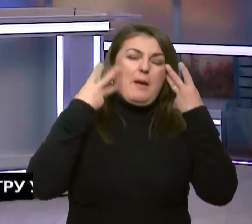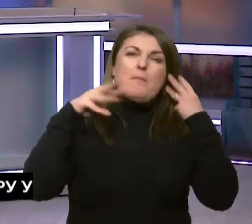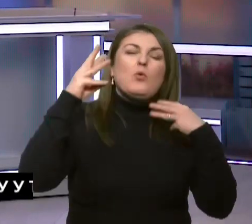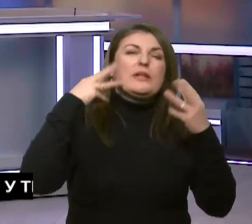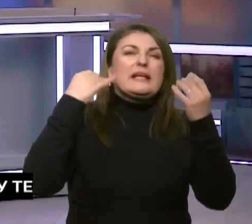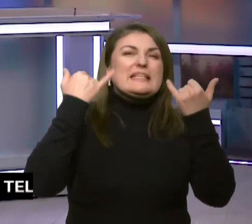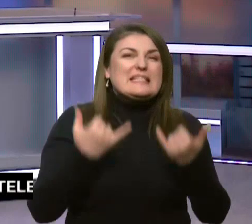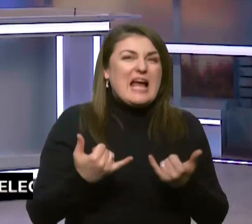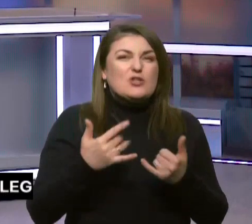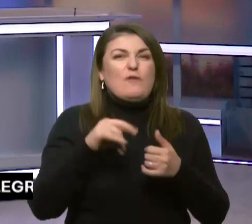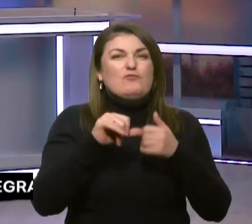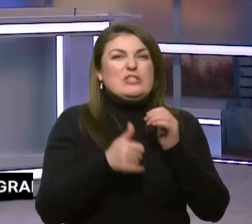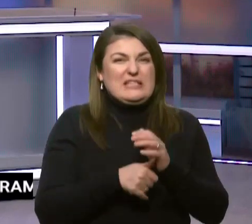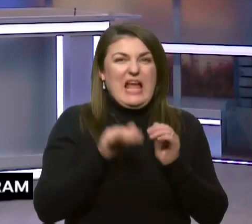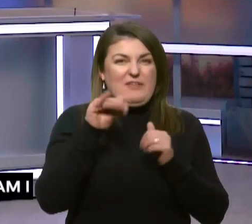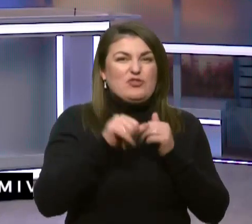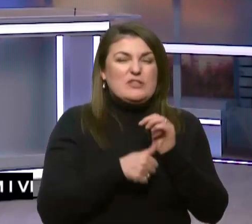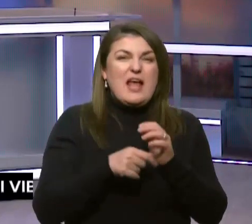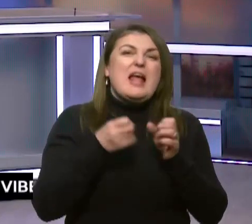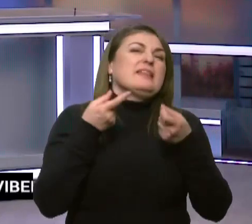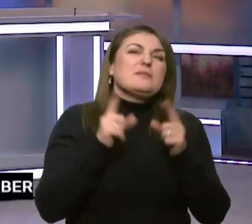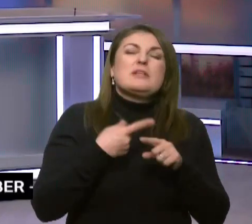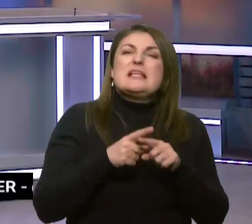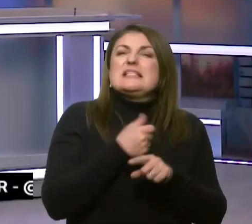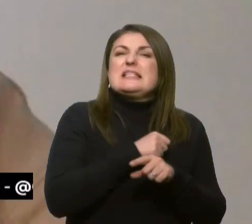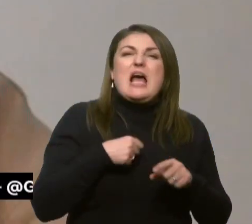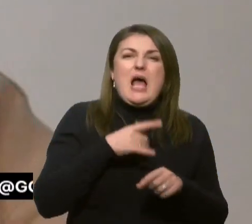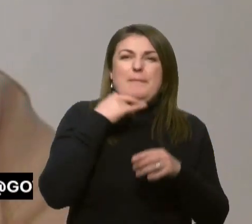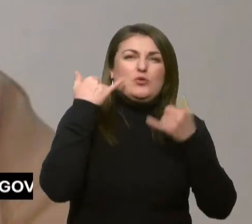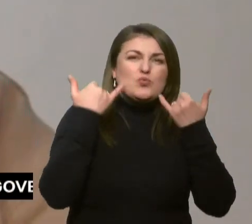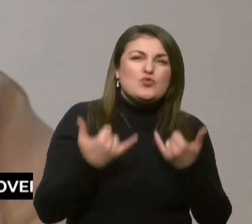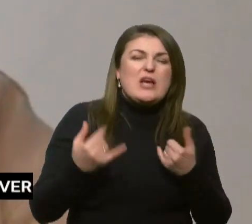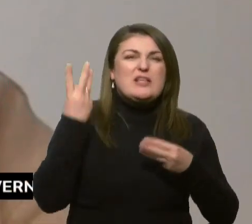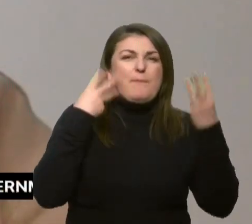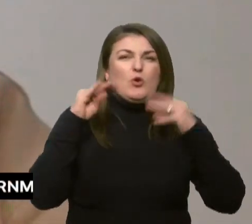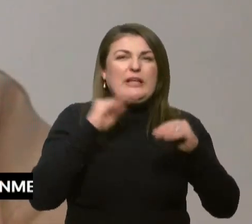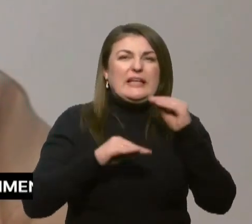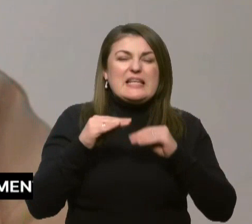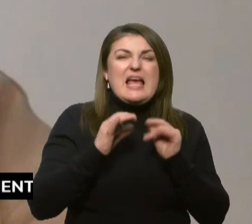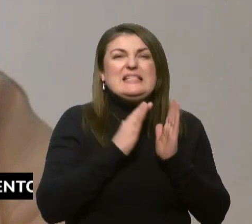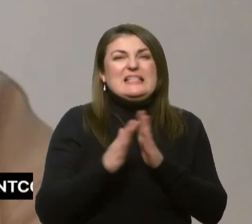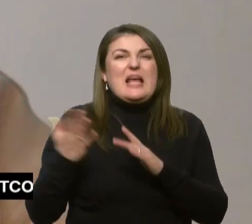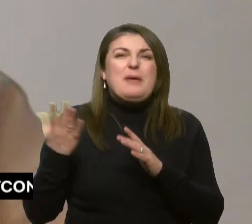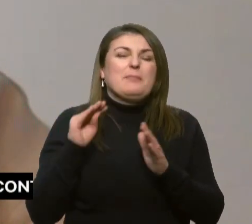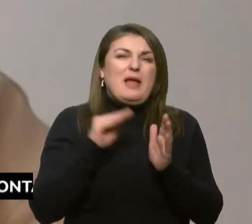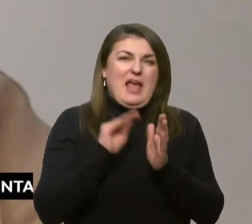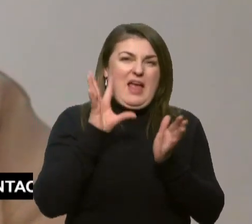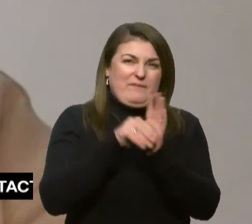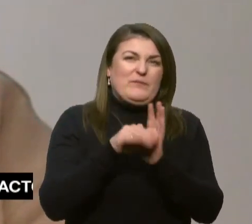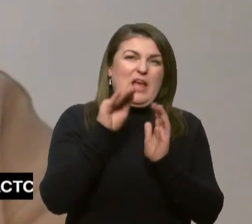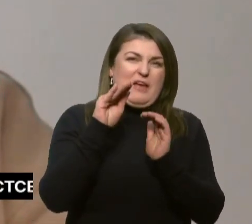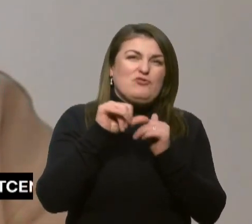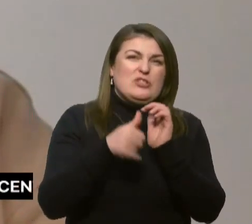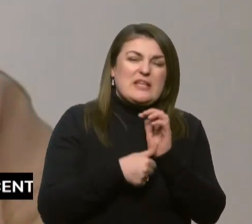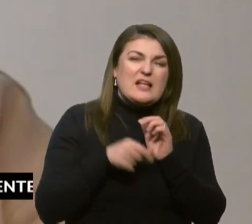модернізацію F-16, то насправді це було найсучасніше модернізації. І системи, які імплементуються на F-16,